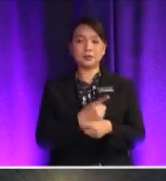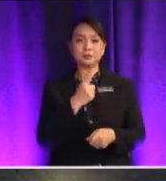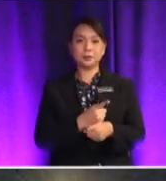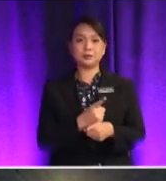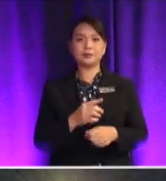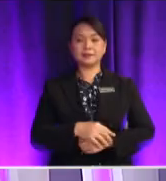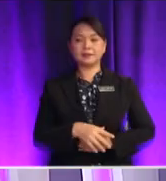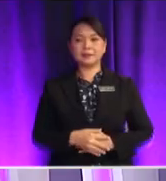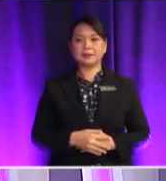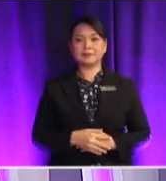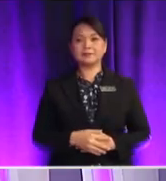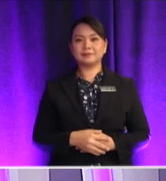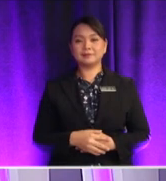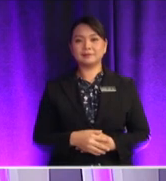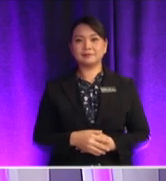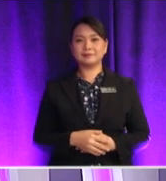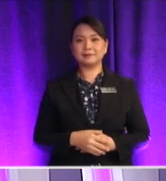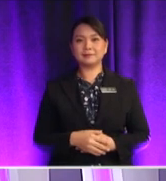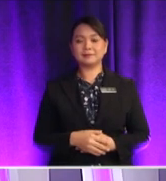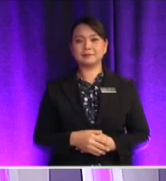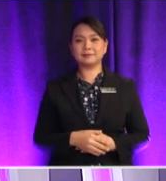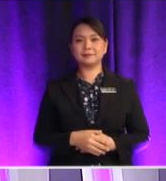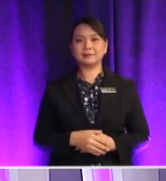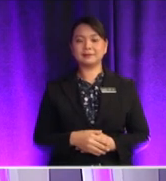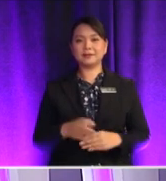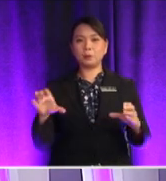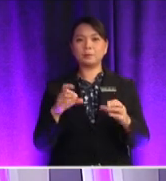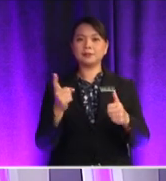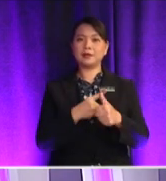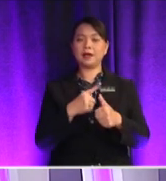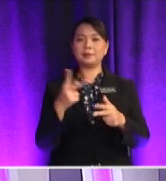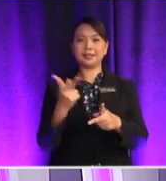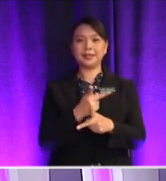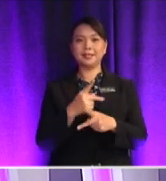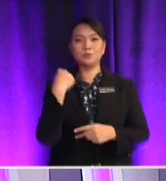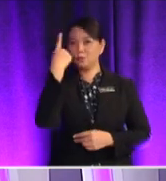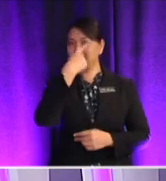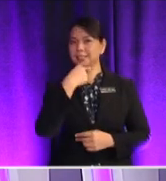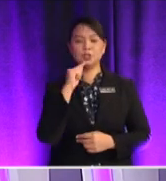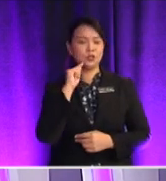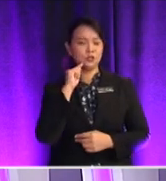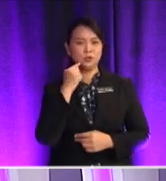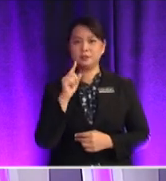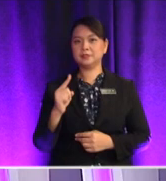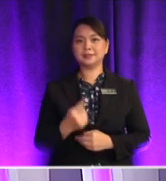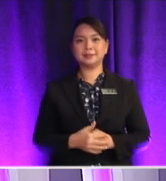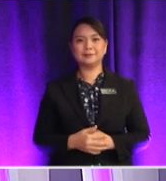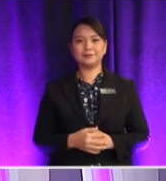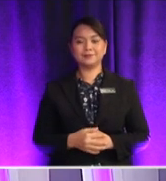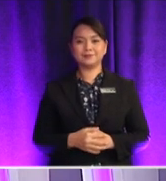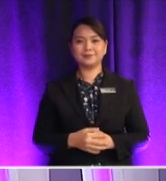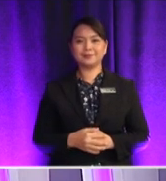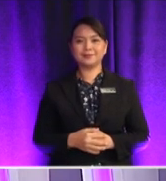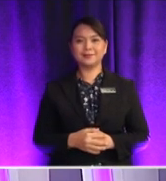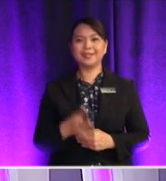Cikgu, buat pertama kali ya saya melihat wartawan kita tu muka dia serius je cikgu. Yeah. Dah buat pertama kali juga pengunjung